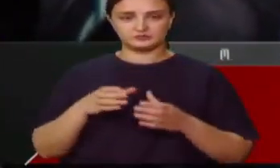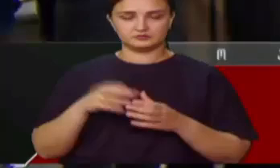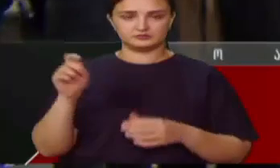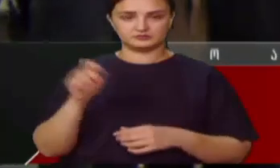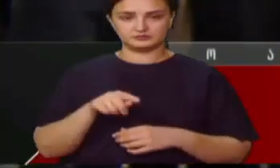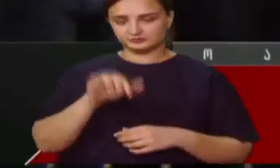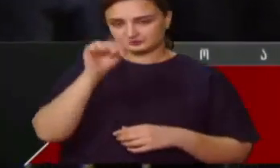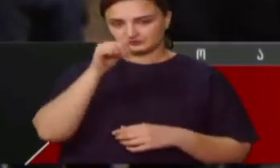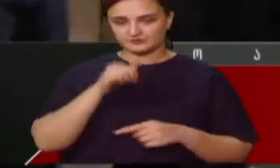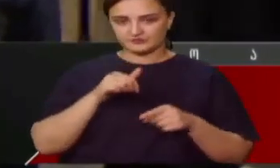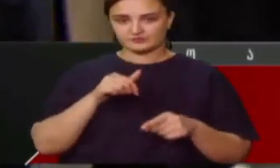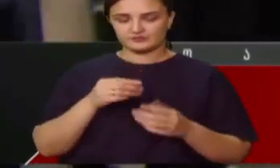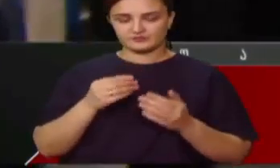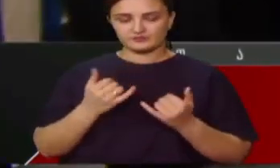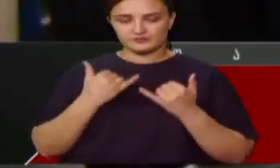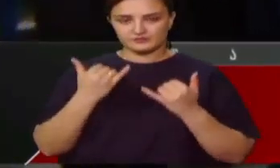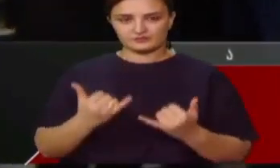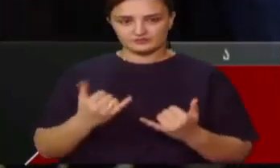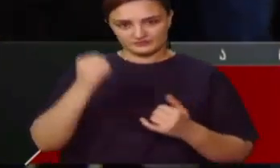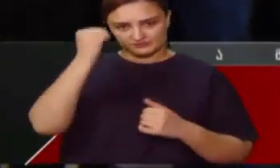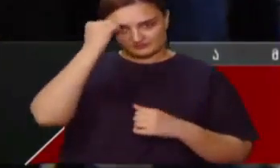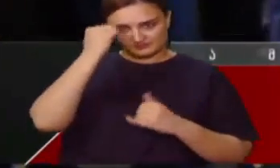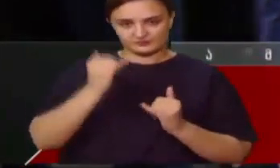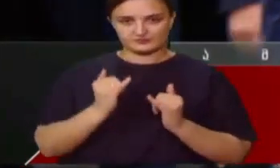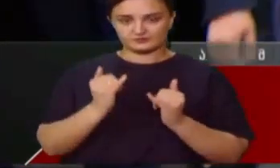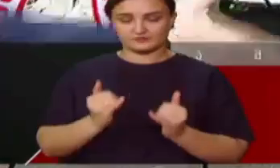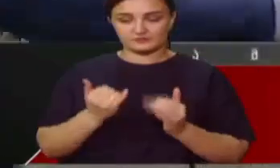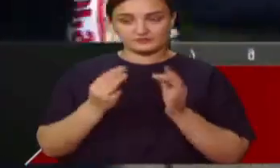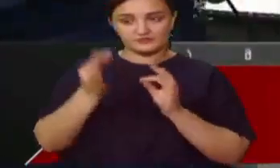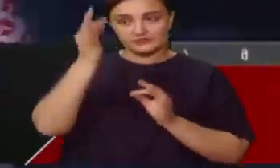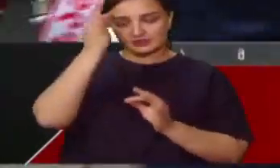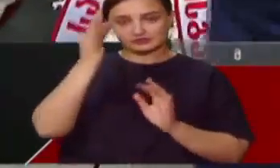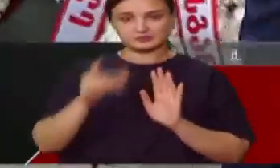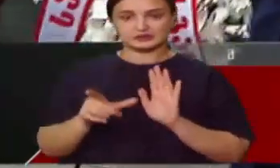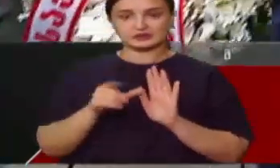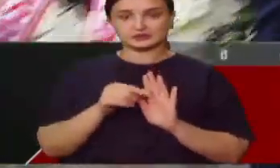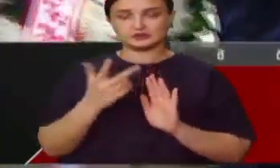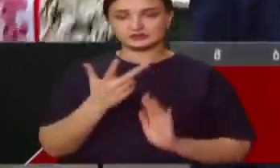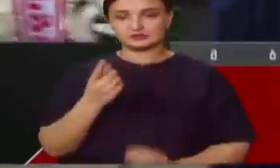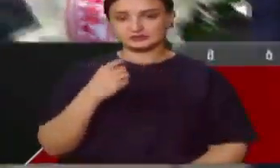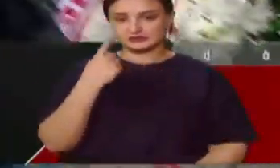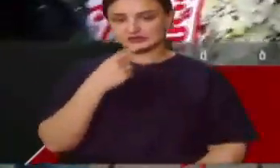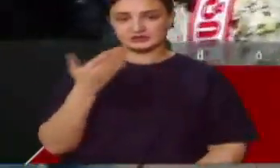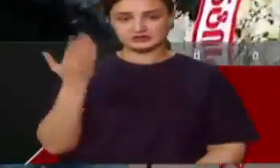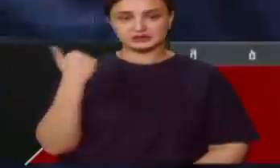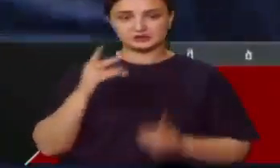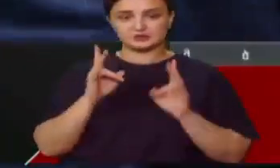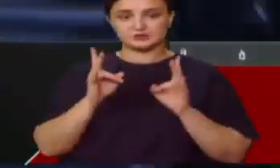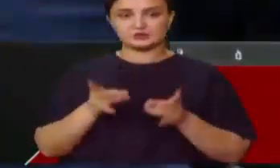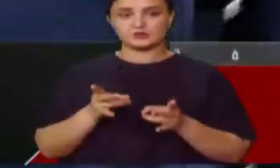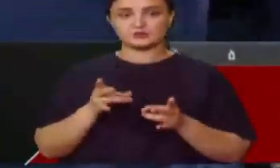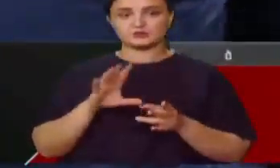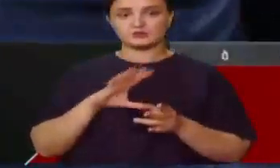გმირთა მემორიალთან პატივის მისაგებად. დღეს გახსენებასთან ერთად, რაც 31 წლის წინ მოხდა საქართველოში